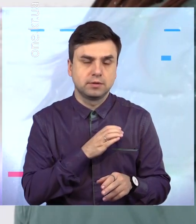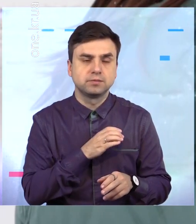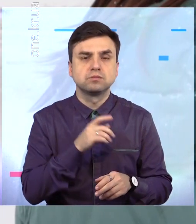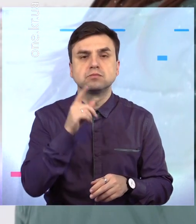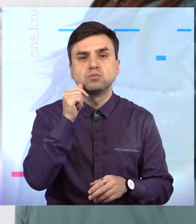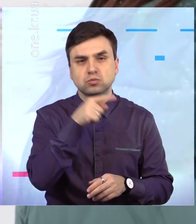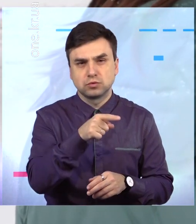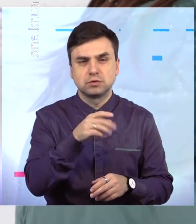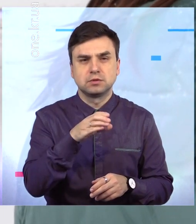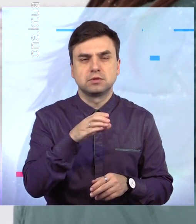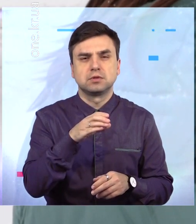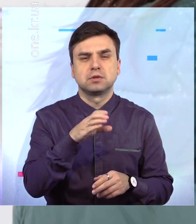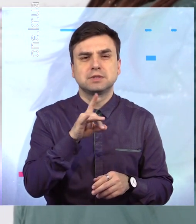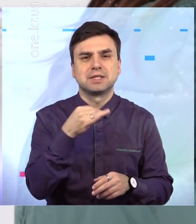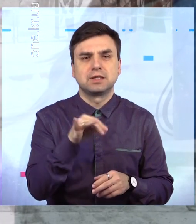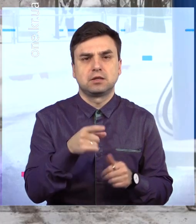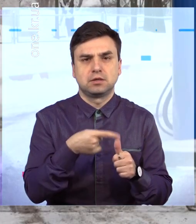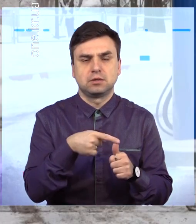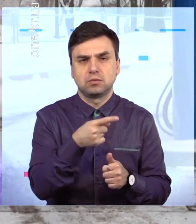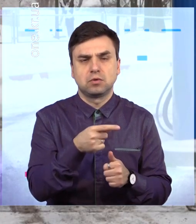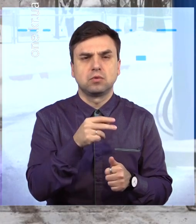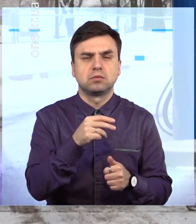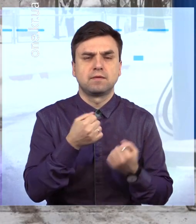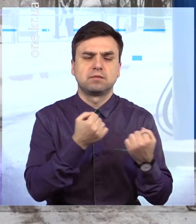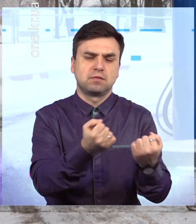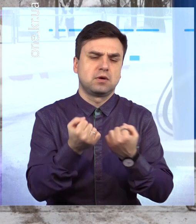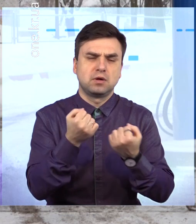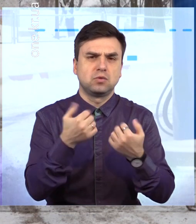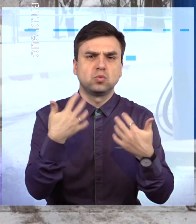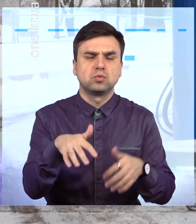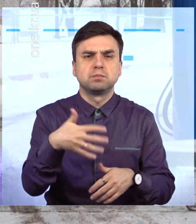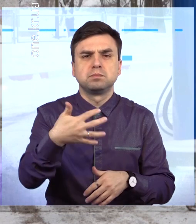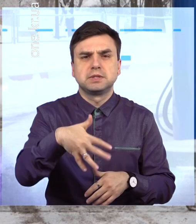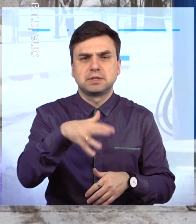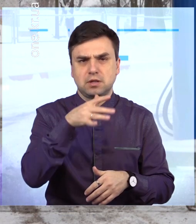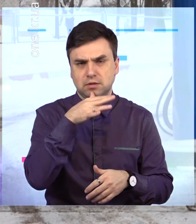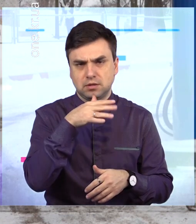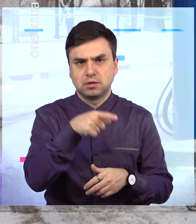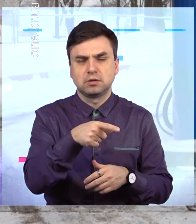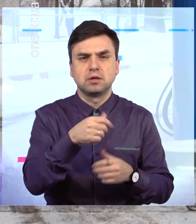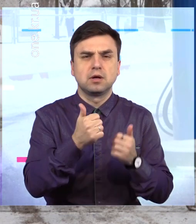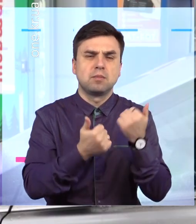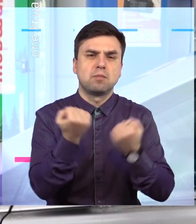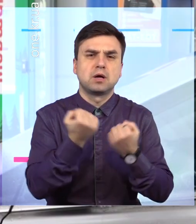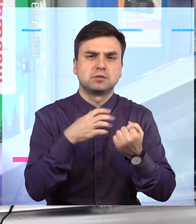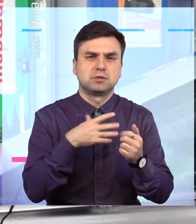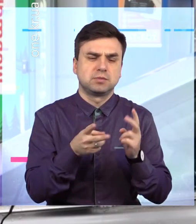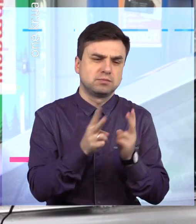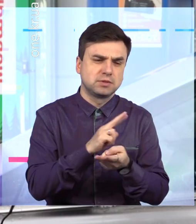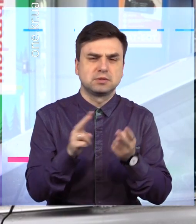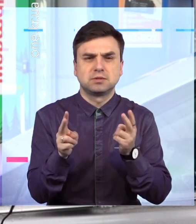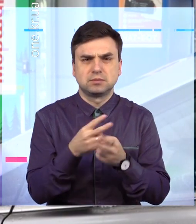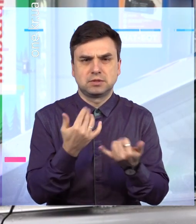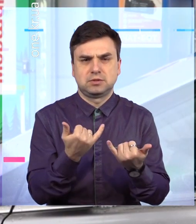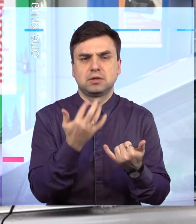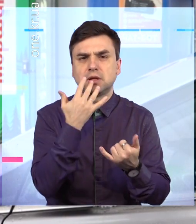Сергій Миколаєвич – водій з 50-річним стажем. Першою його машиною ще у юності були «Жигулі», а зараз чоловік кермує «Хюндаєм». Свого залізного коня